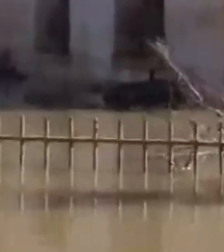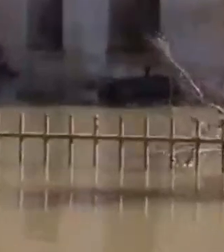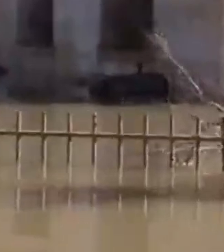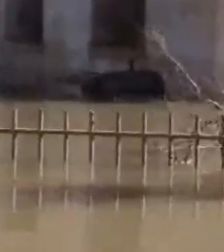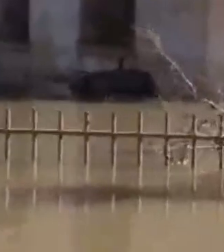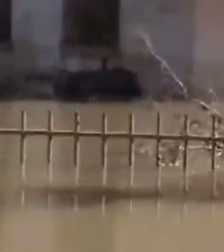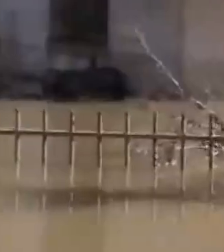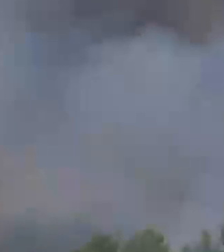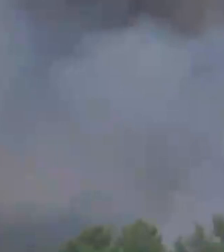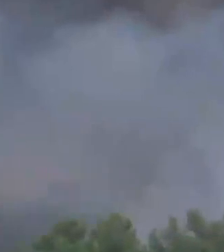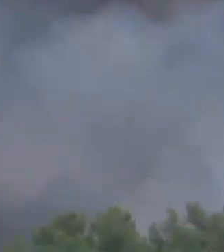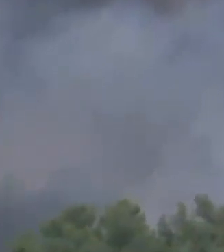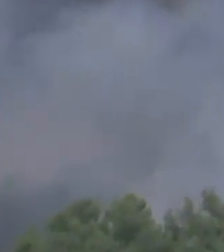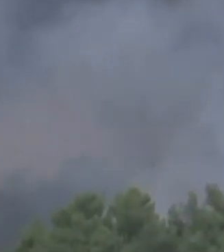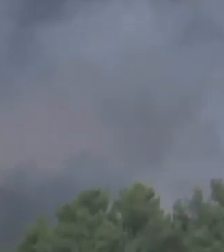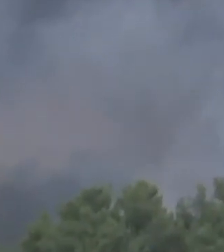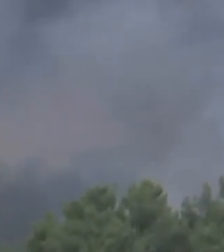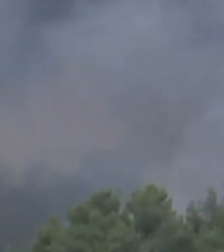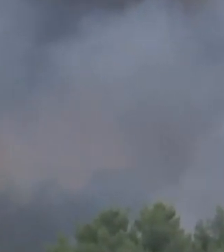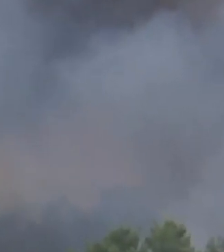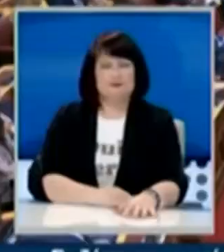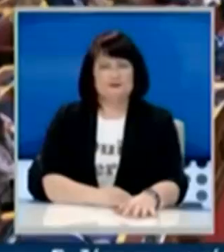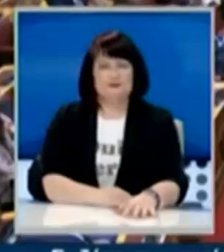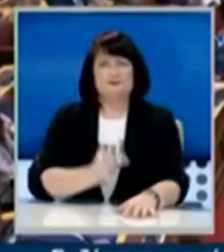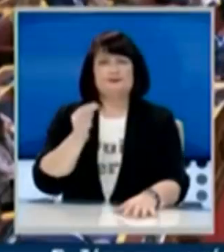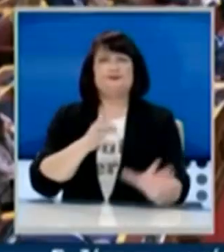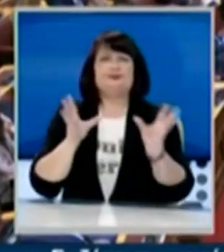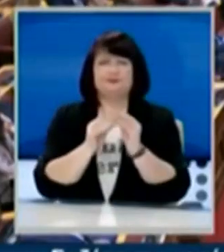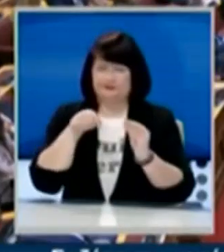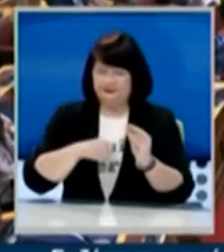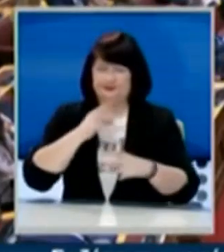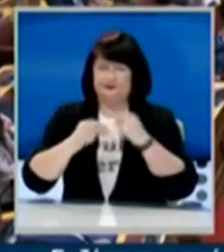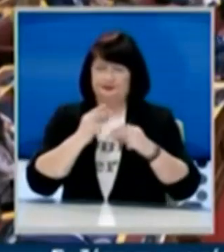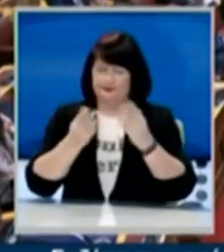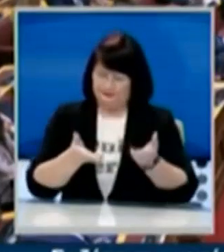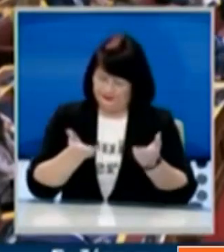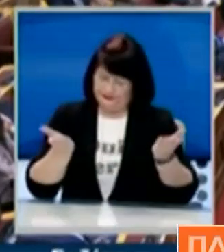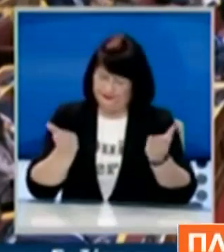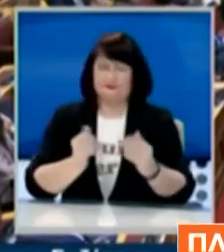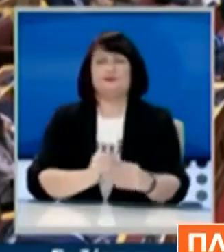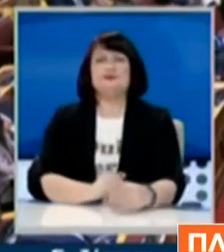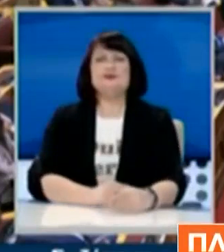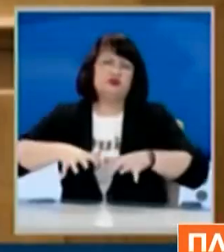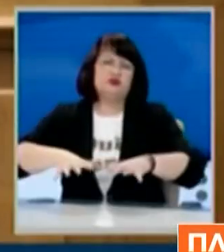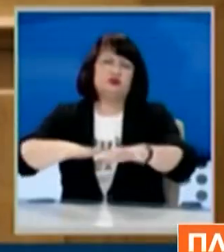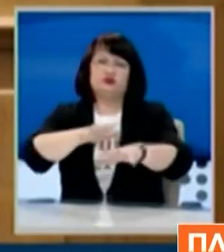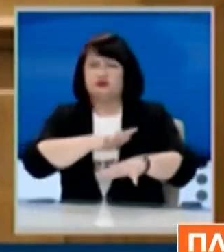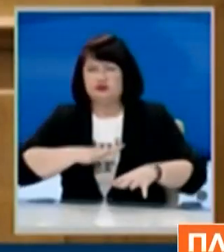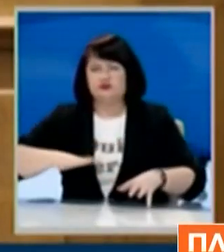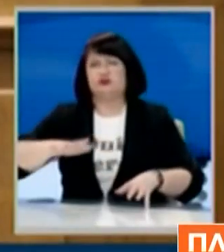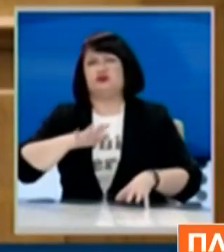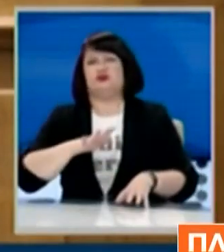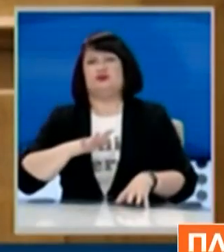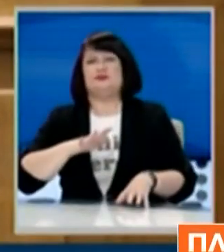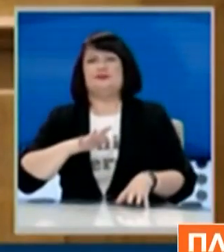που έπληξαν τη Θεσσαλία αλλά και οι καταστροφικές πυρκαγιές στον Εύρο μπήκαν στο μικροσκόπιο του κοινοβουλευτικού ελέγχου με τον Πρωθυπουργό να κάνει